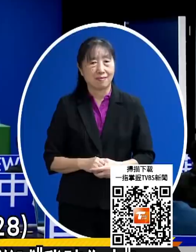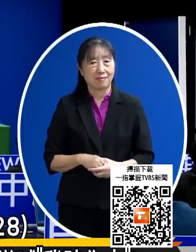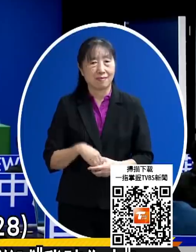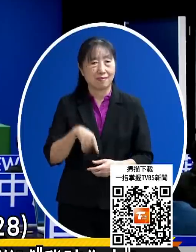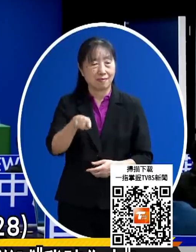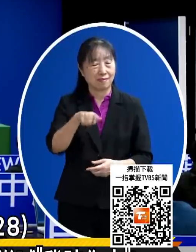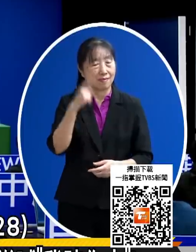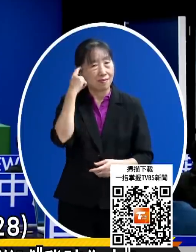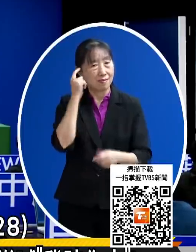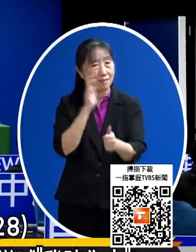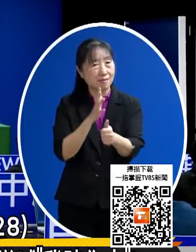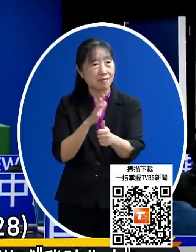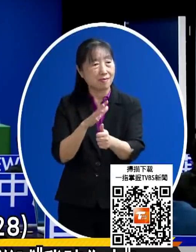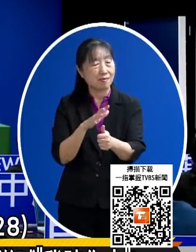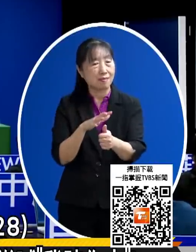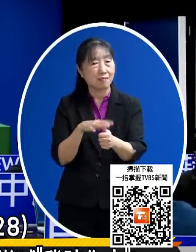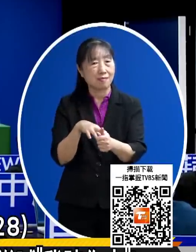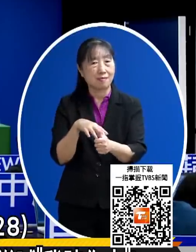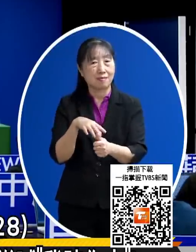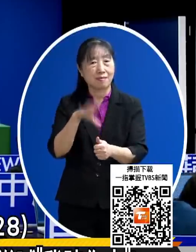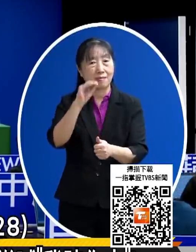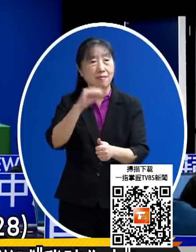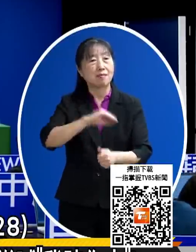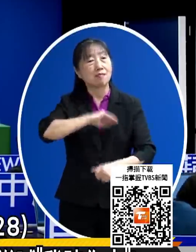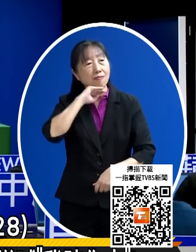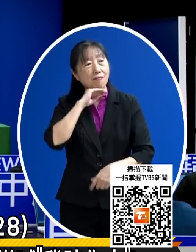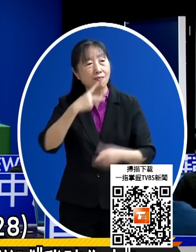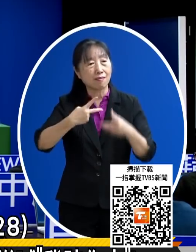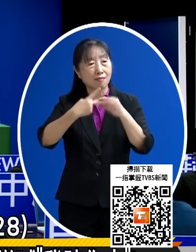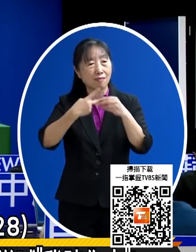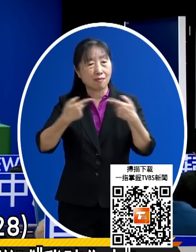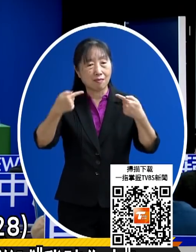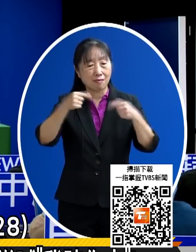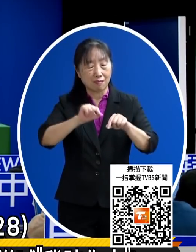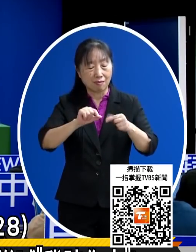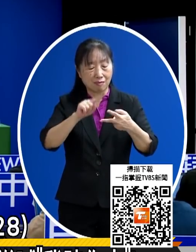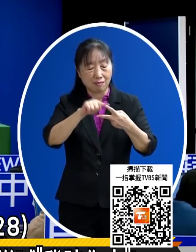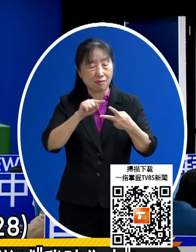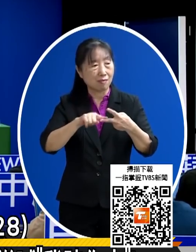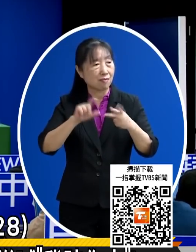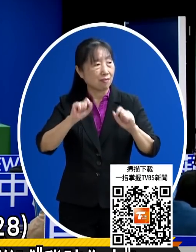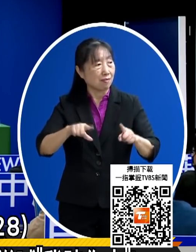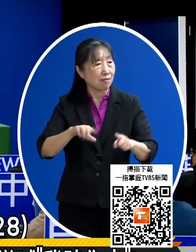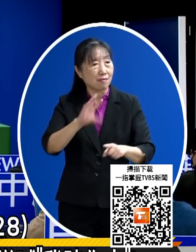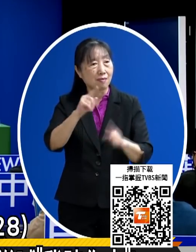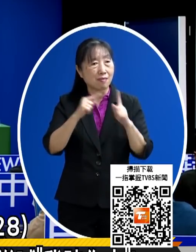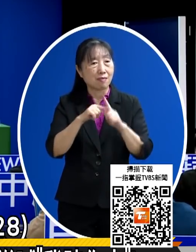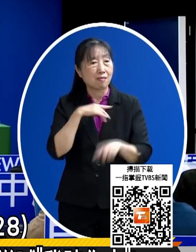这边有那个哈，我们有没有人要等着打第二剂混打的？